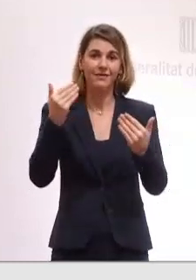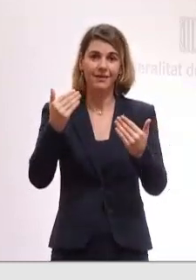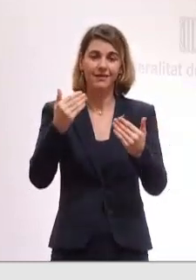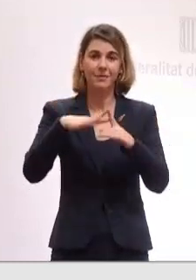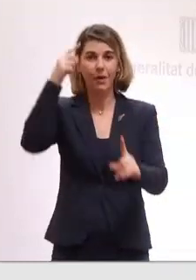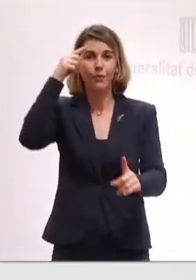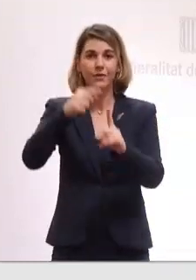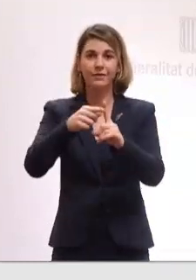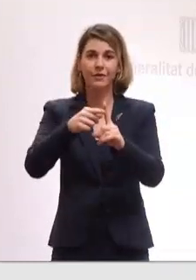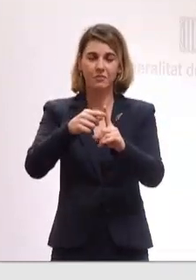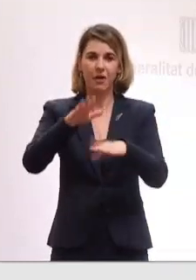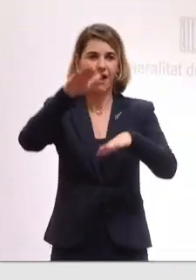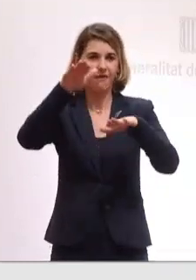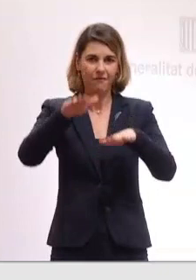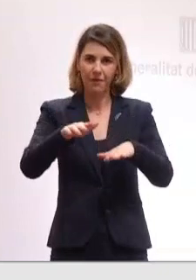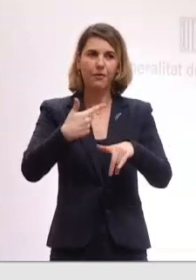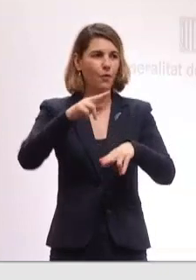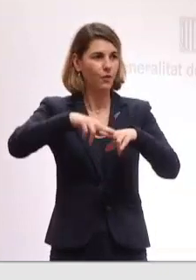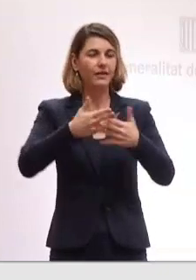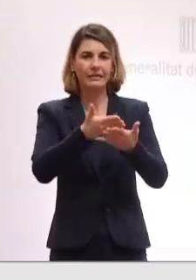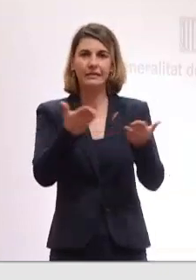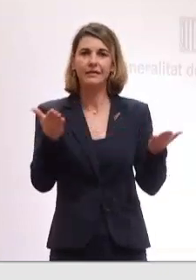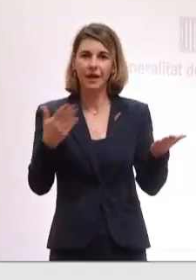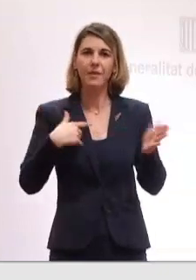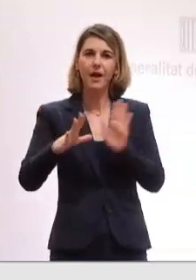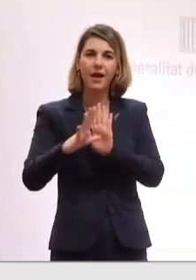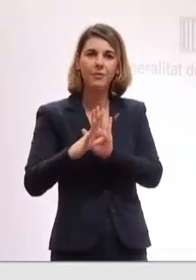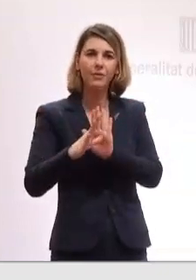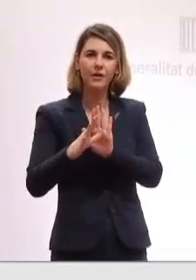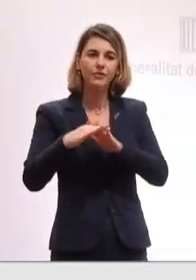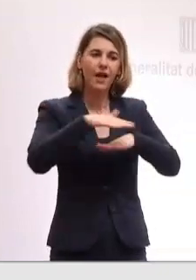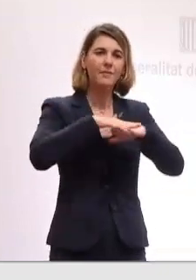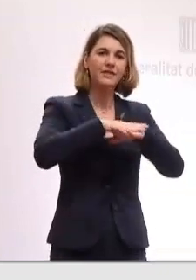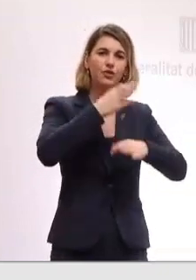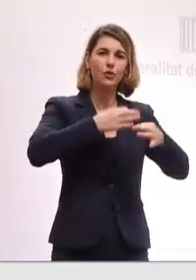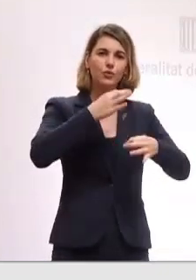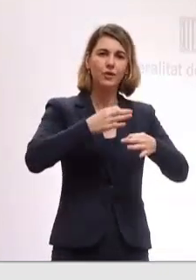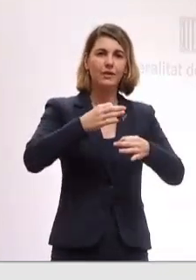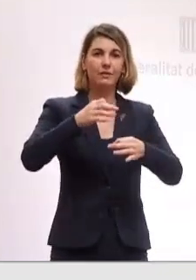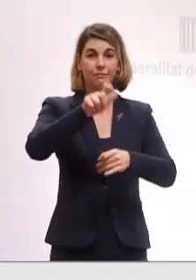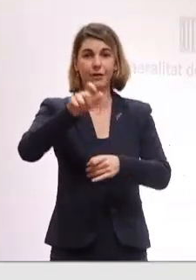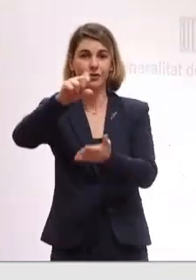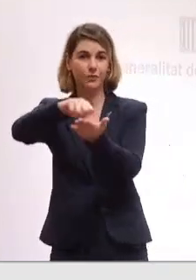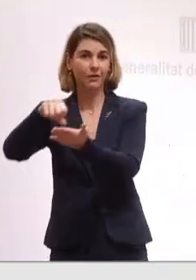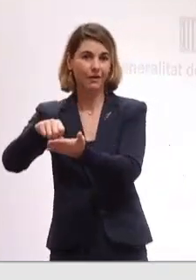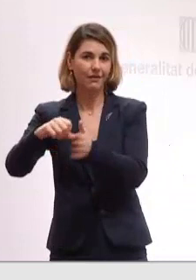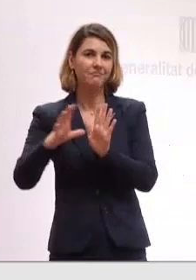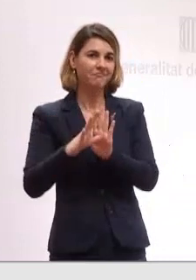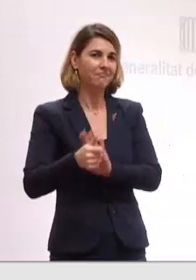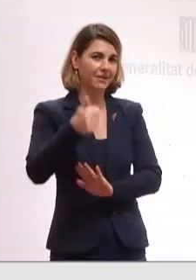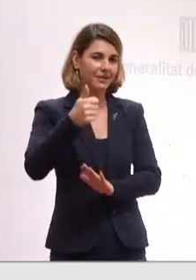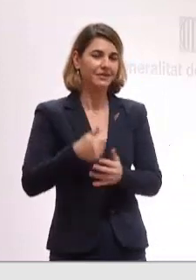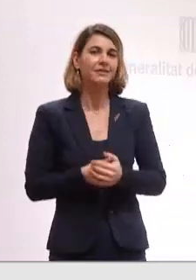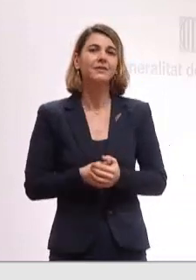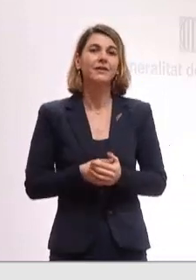finalitat d'afavorir, amb un acte com aquest, l'apropament entre l'administració de justícia i la ciutadania. I